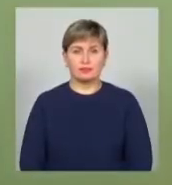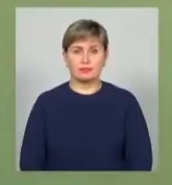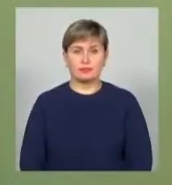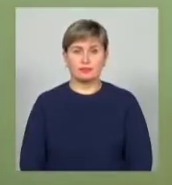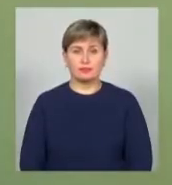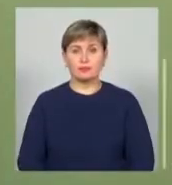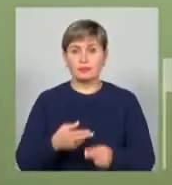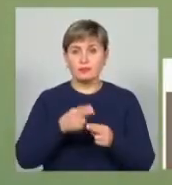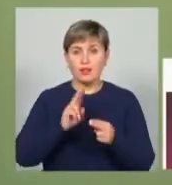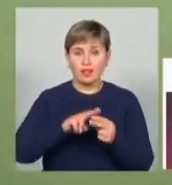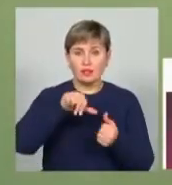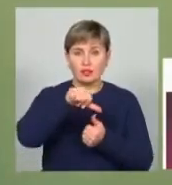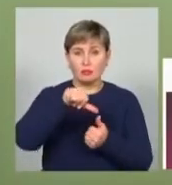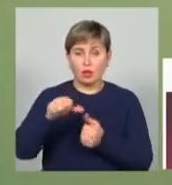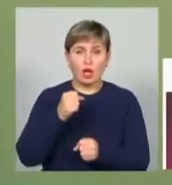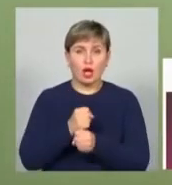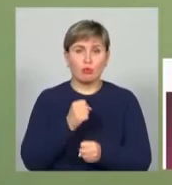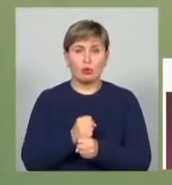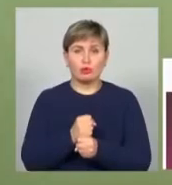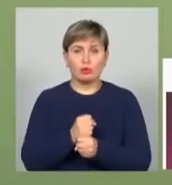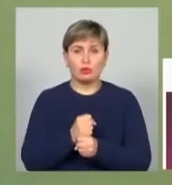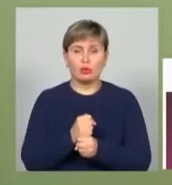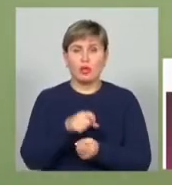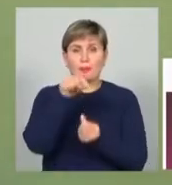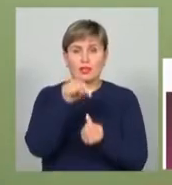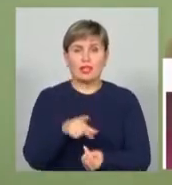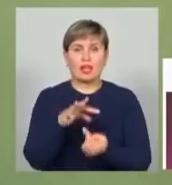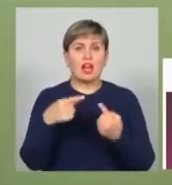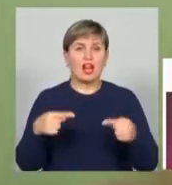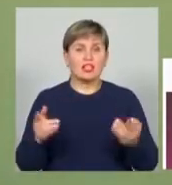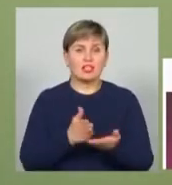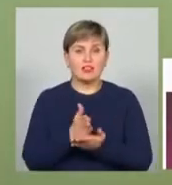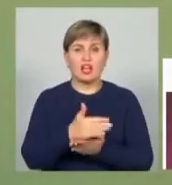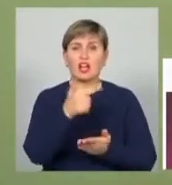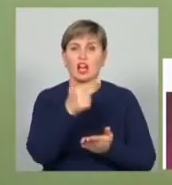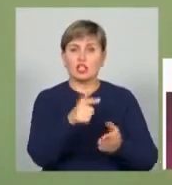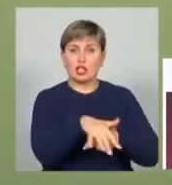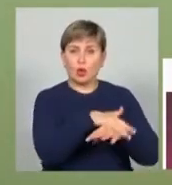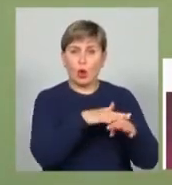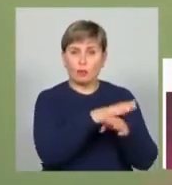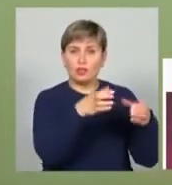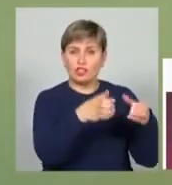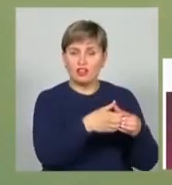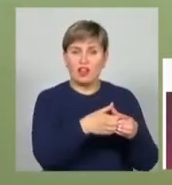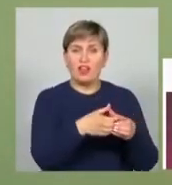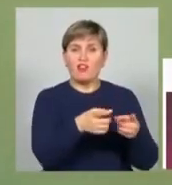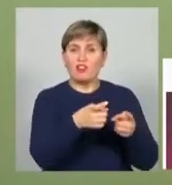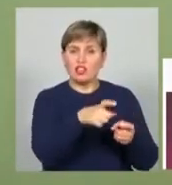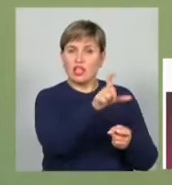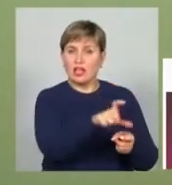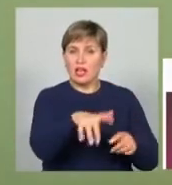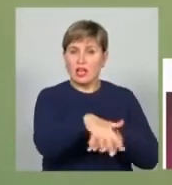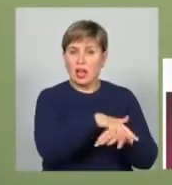Эти блоки работают, предназначены для разных сфер, для гражданского общества, да, для вовлечения граждан, чтобы